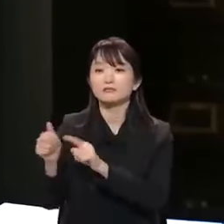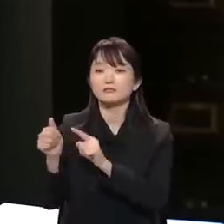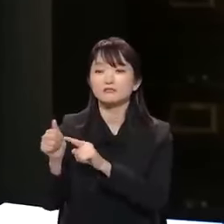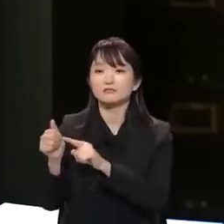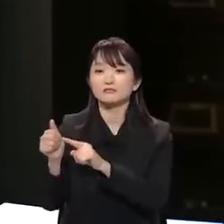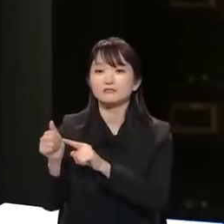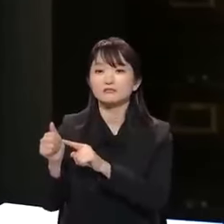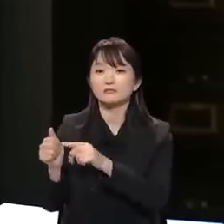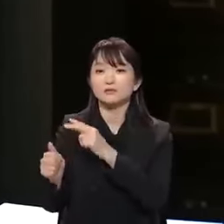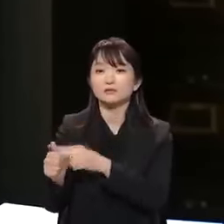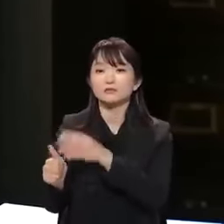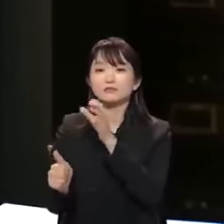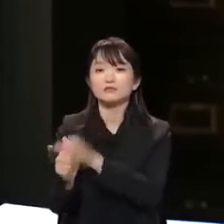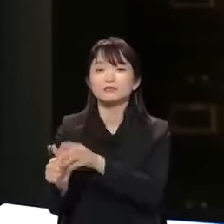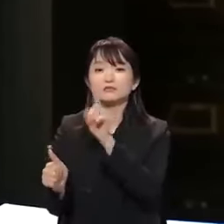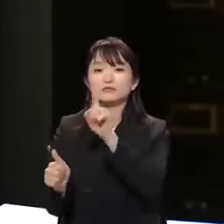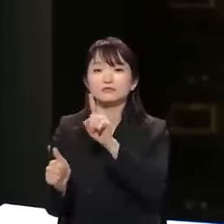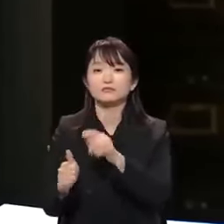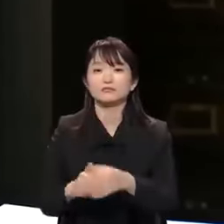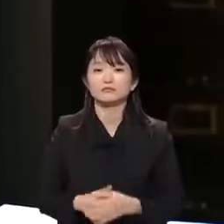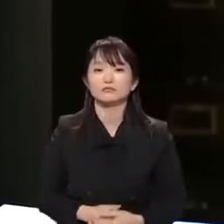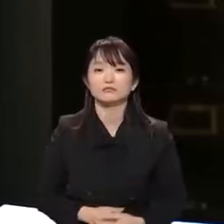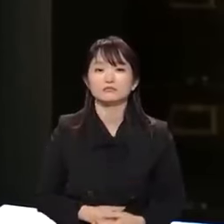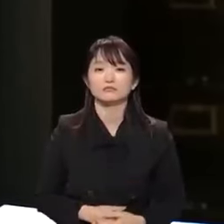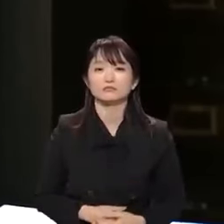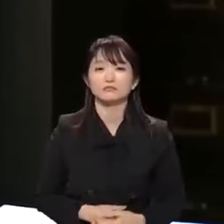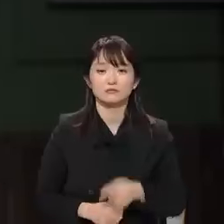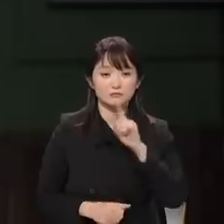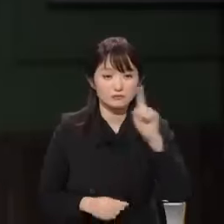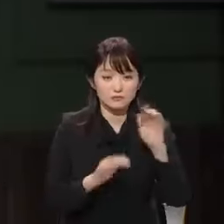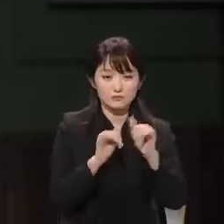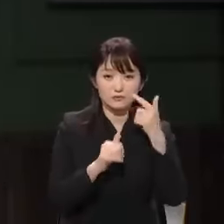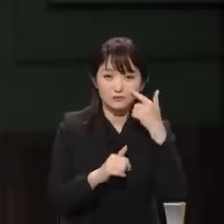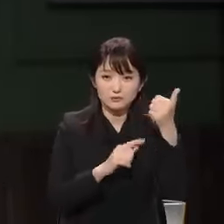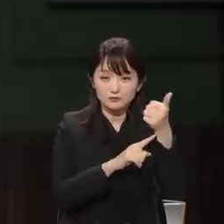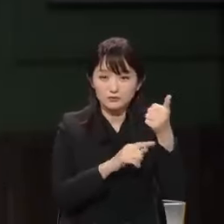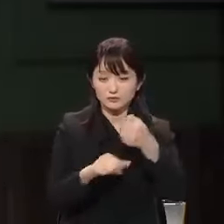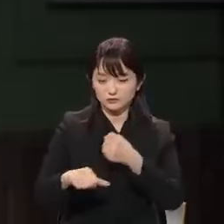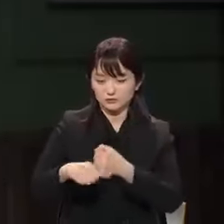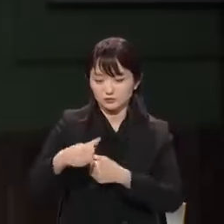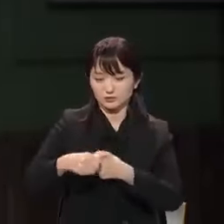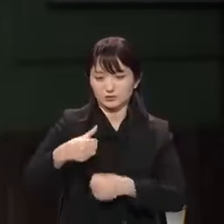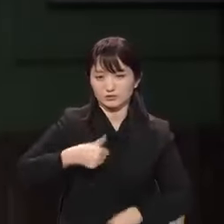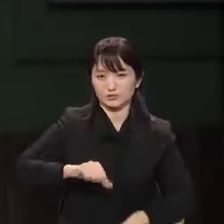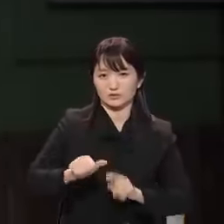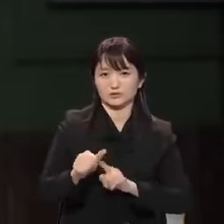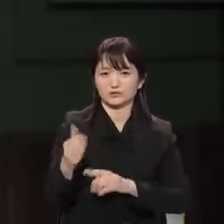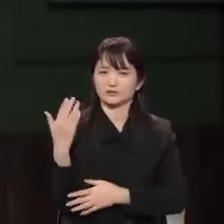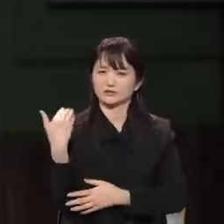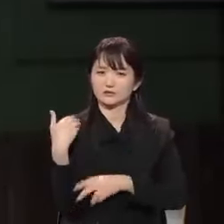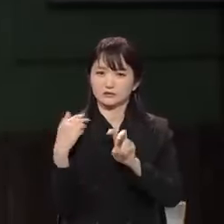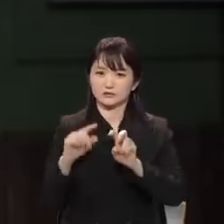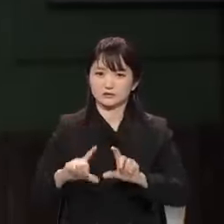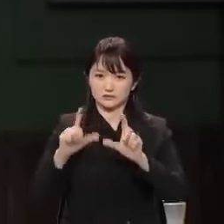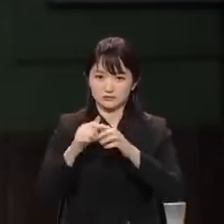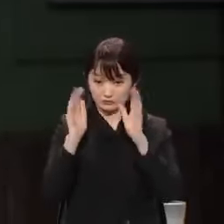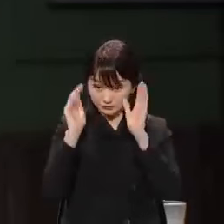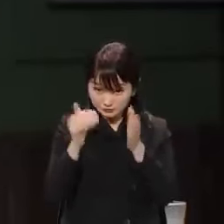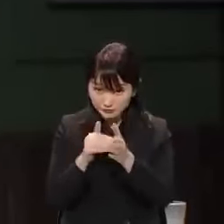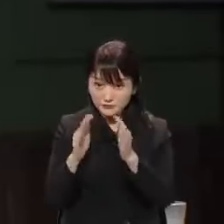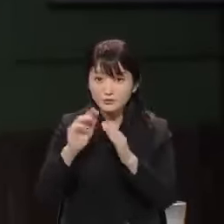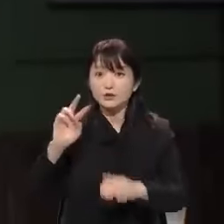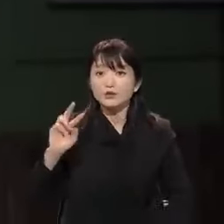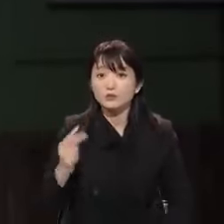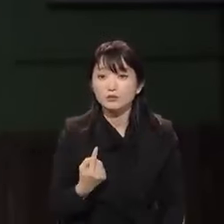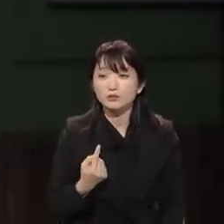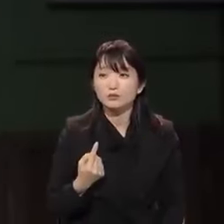설 수 있느냐 말이죠. 네, 이 제보자인 아버지, 초등학교 5학년 아들이요. 지난 22일 수업 마치고 집에